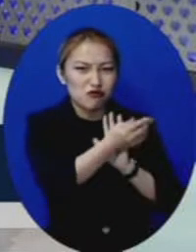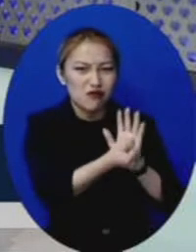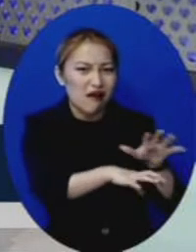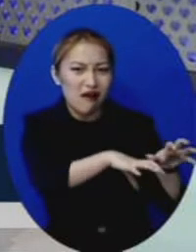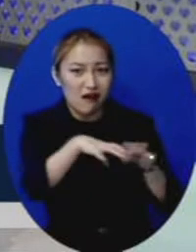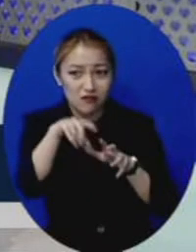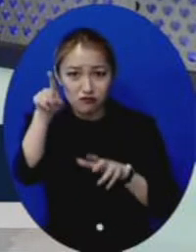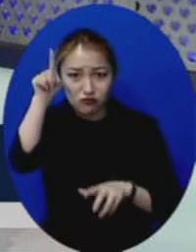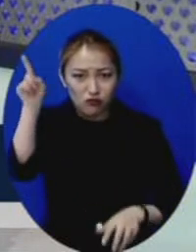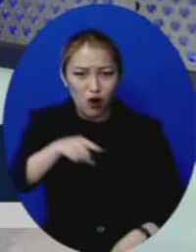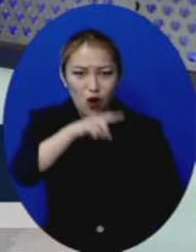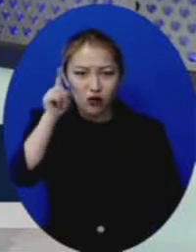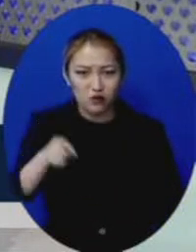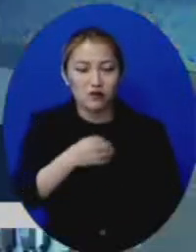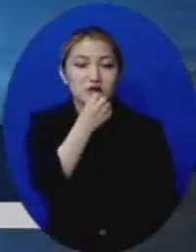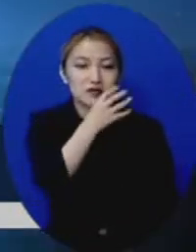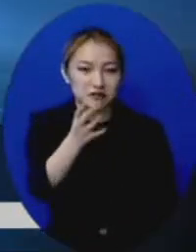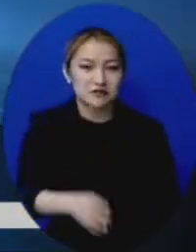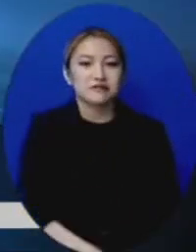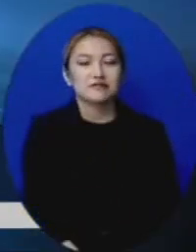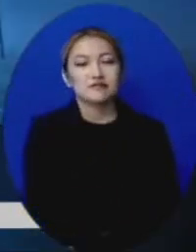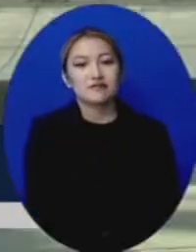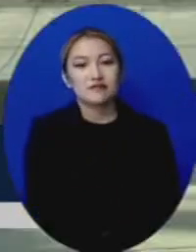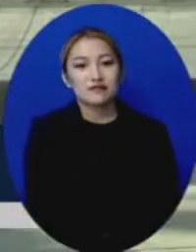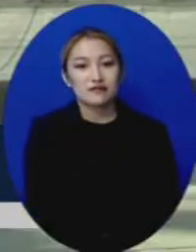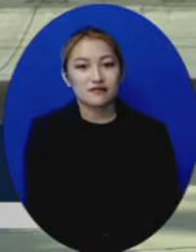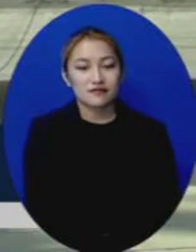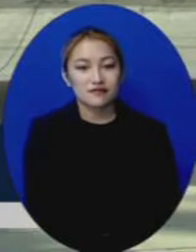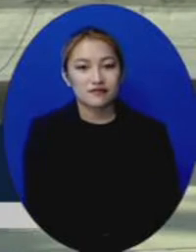гэж мэдээллээ.